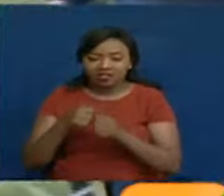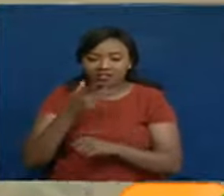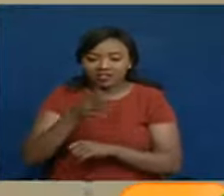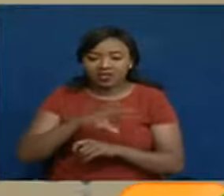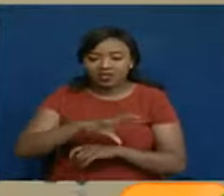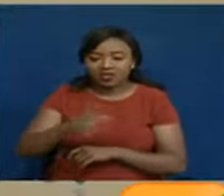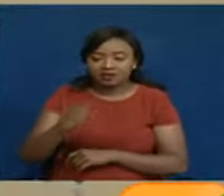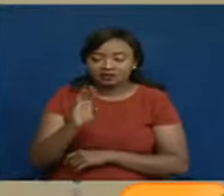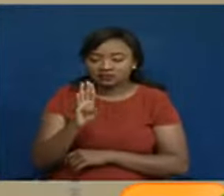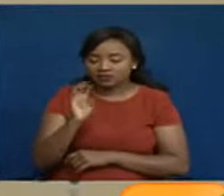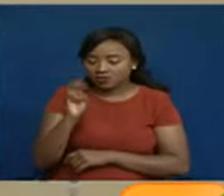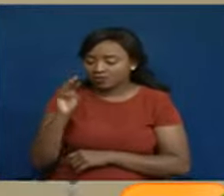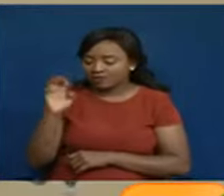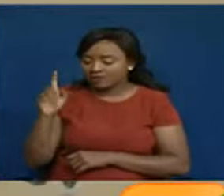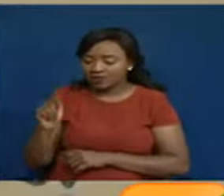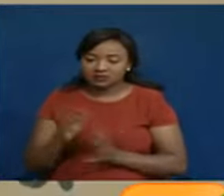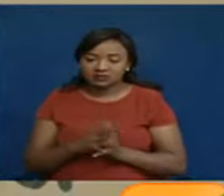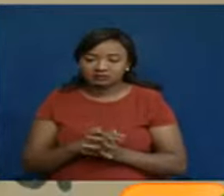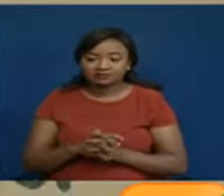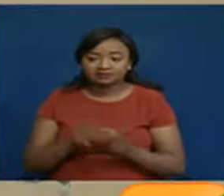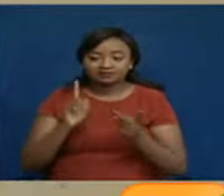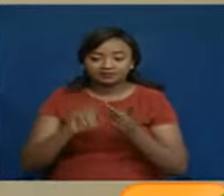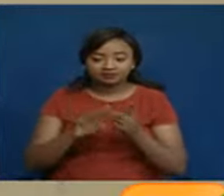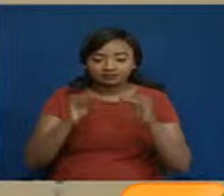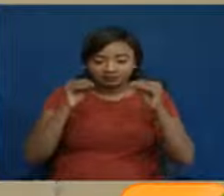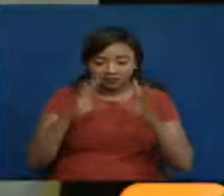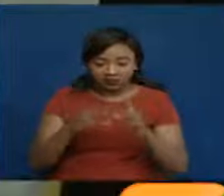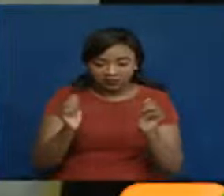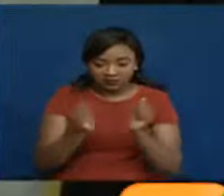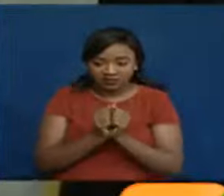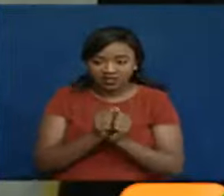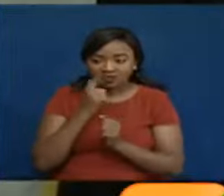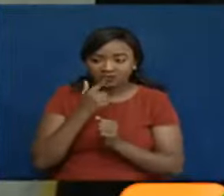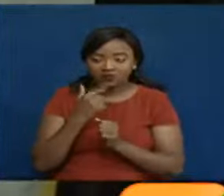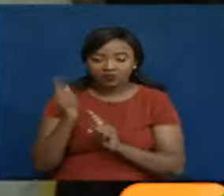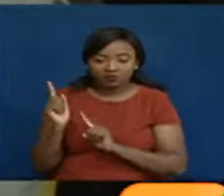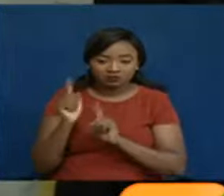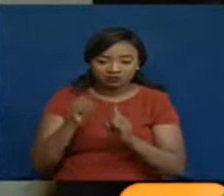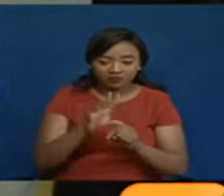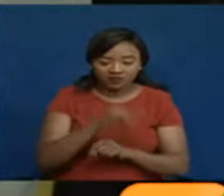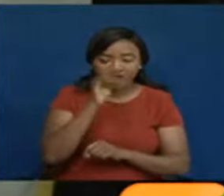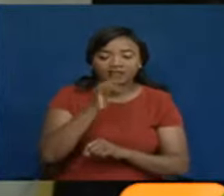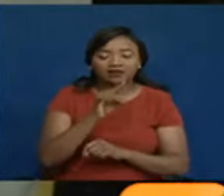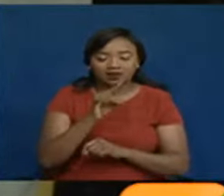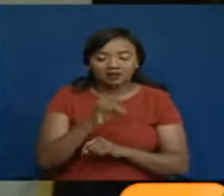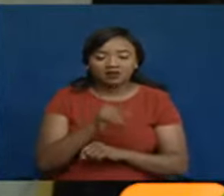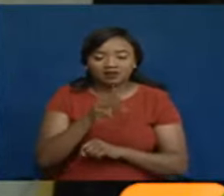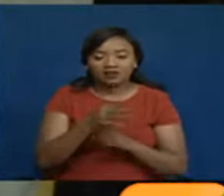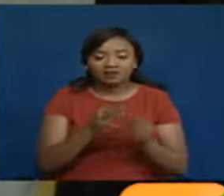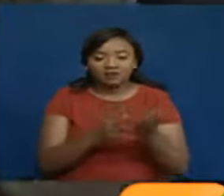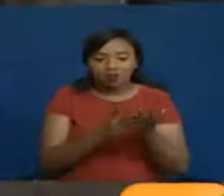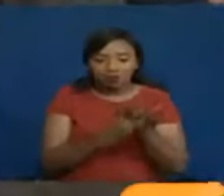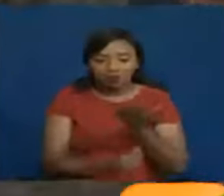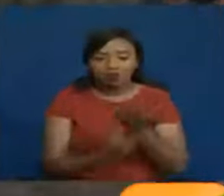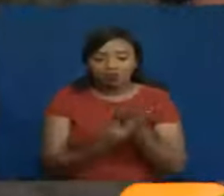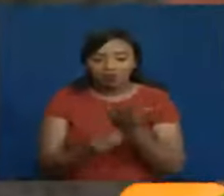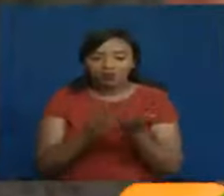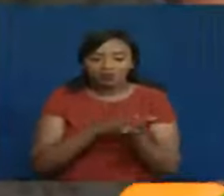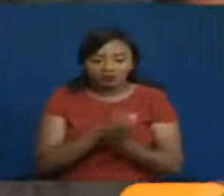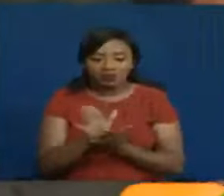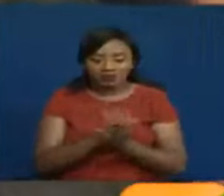Bomet. Huku walimu 10 waliofumaniwa wakichapisha karatasi za mtihani katika shule ya upili ya Pala